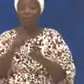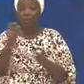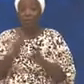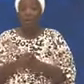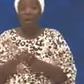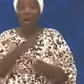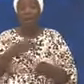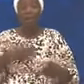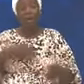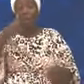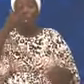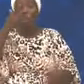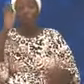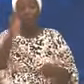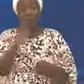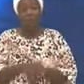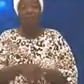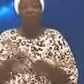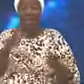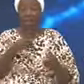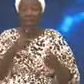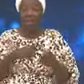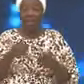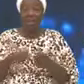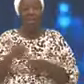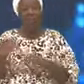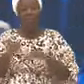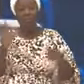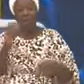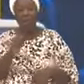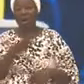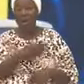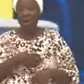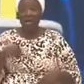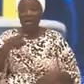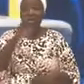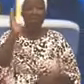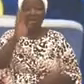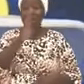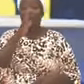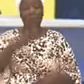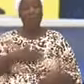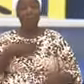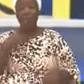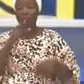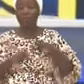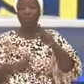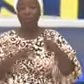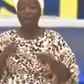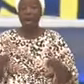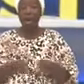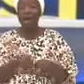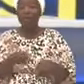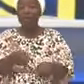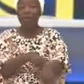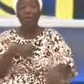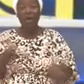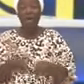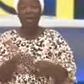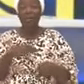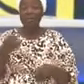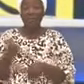et ils seront bon peuple et je serai aussi longtemps que le cas depuis elle a